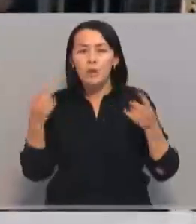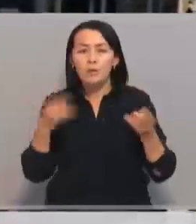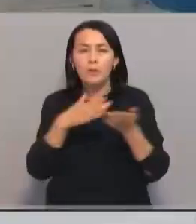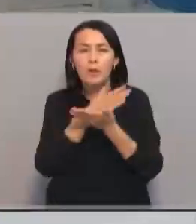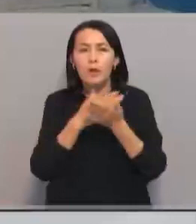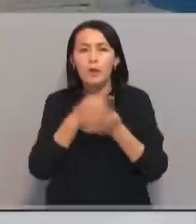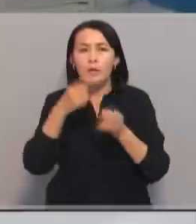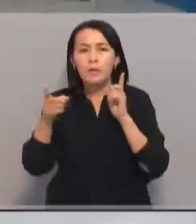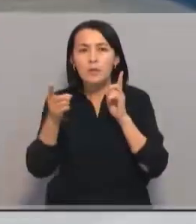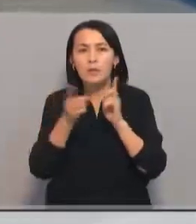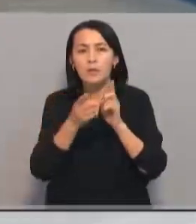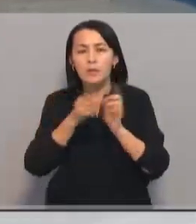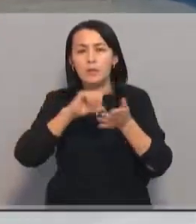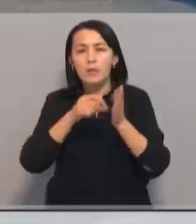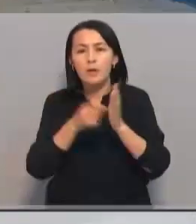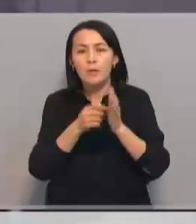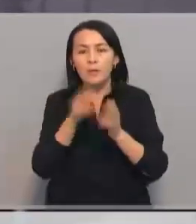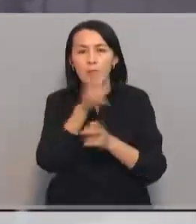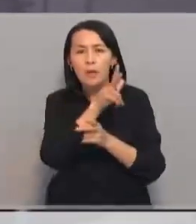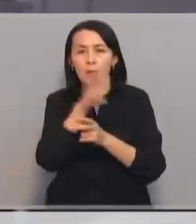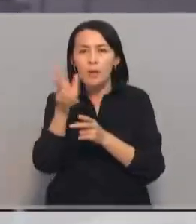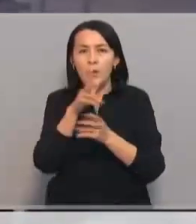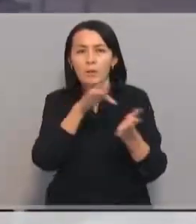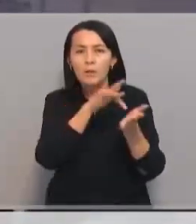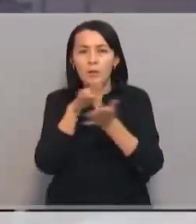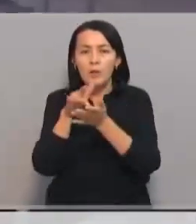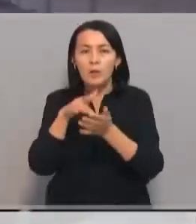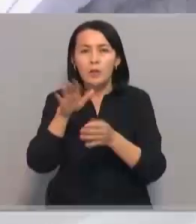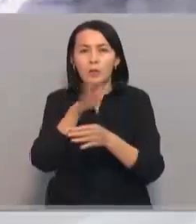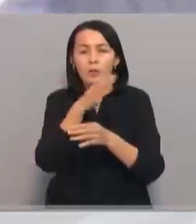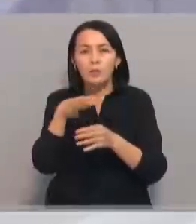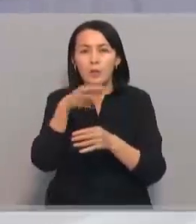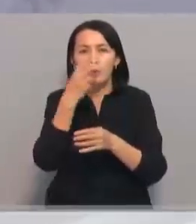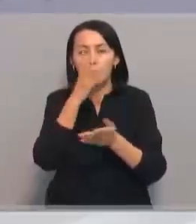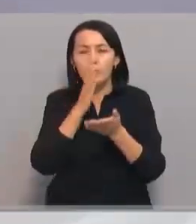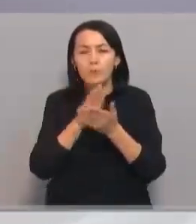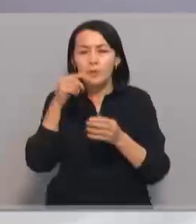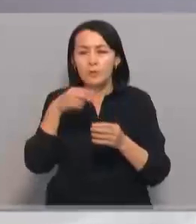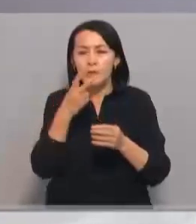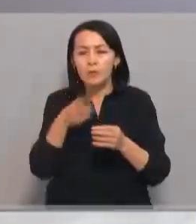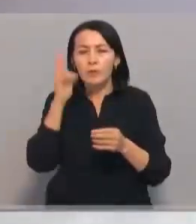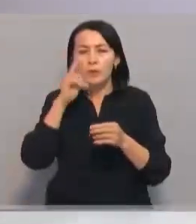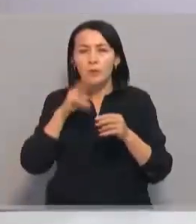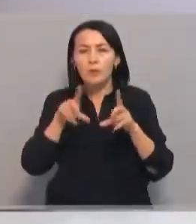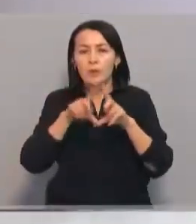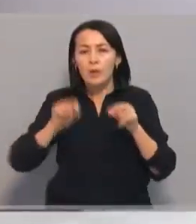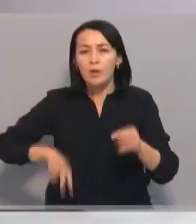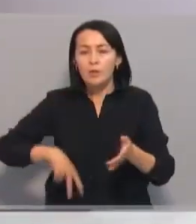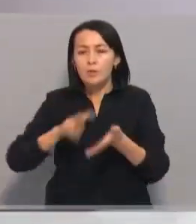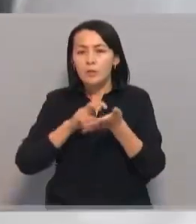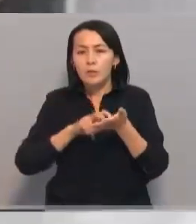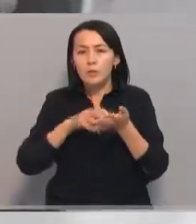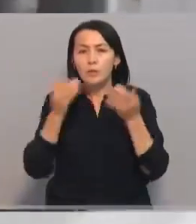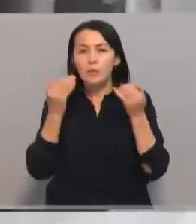қызметкерлері оларға кездесу бөлмелері, камералар мен серуендеу алаңын да көрсетті. Алайда ішін кіріп көруге мектеп басшылары жүрексінді ме